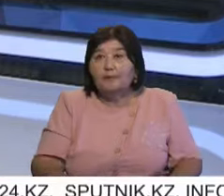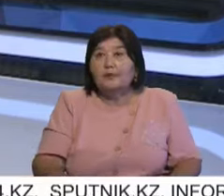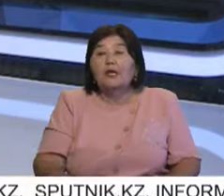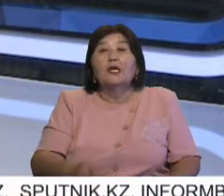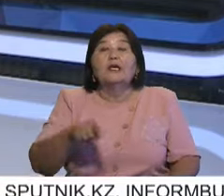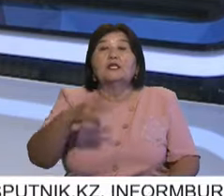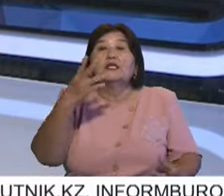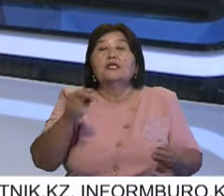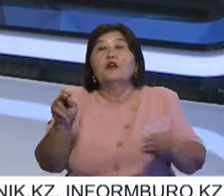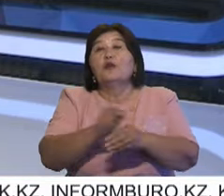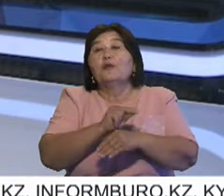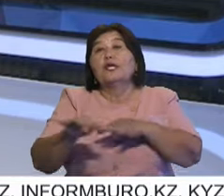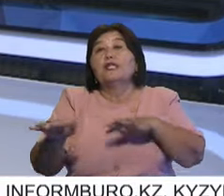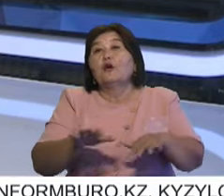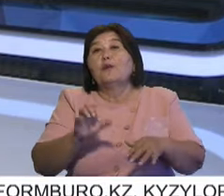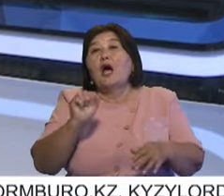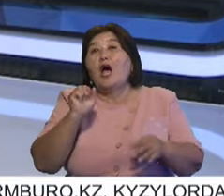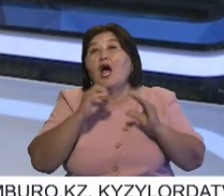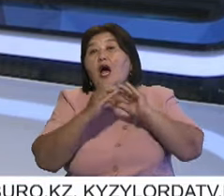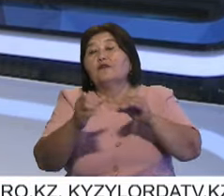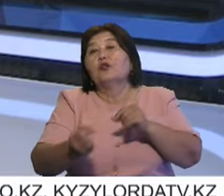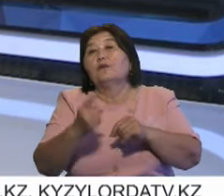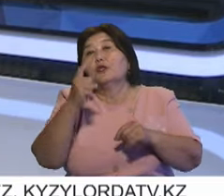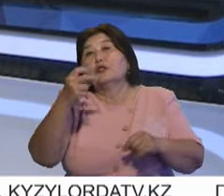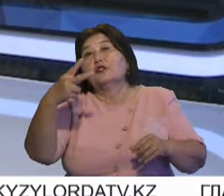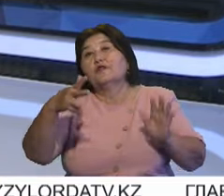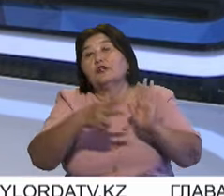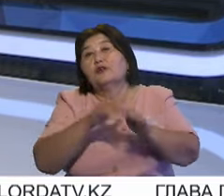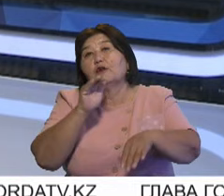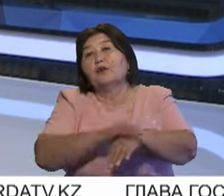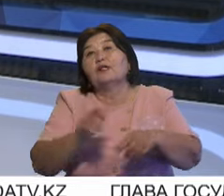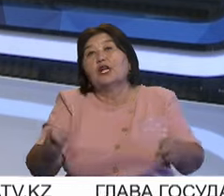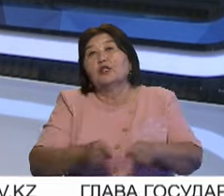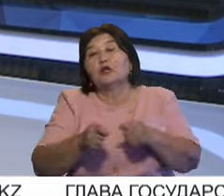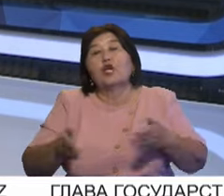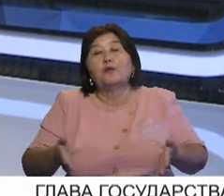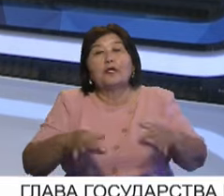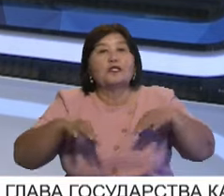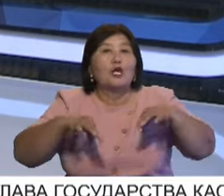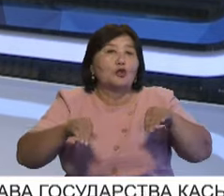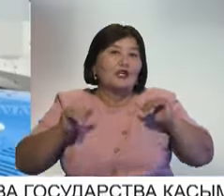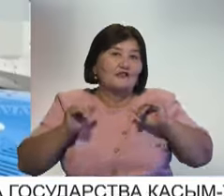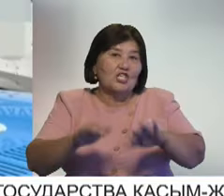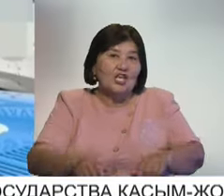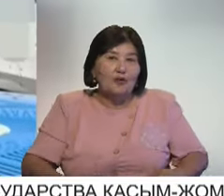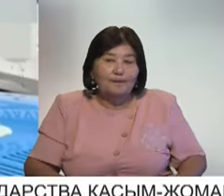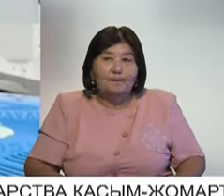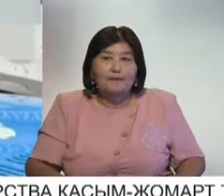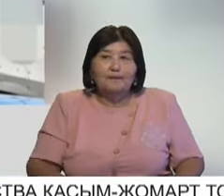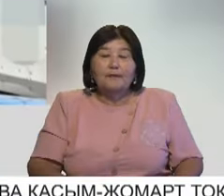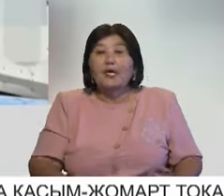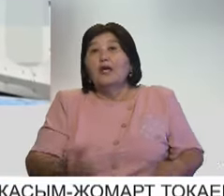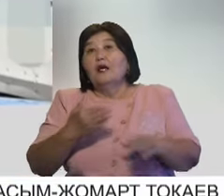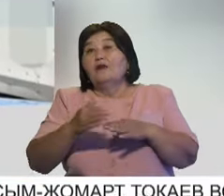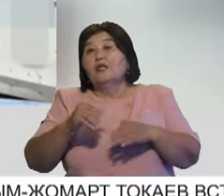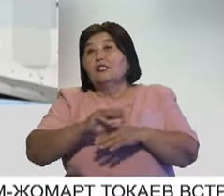за 2 дня профилактического мероприятия автобус выявлено 128 фактов нарушения правил дорожного движения в